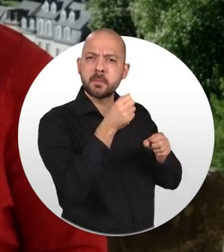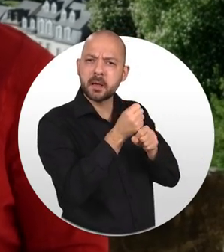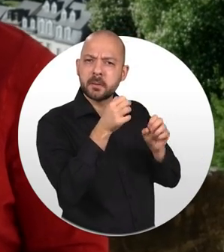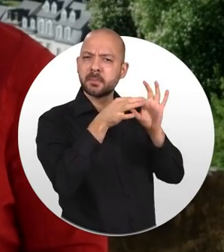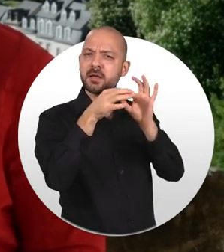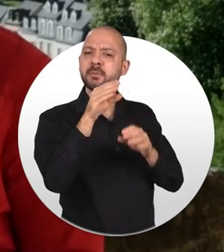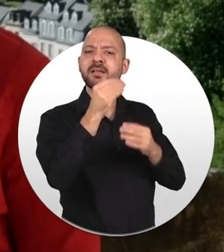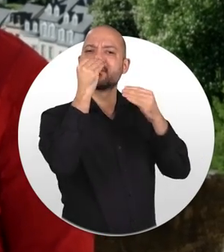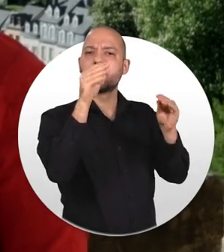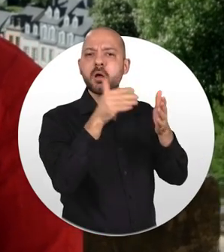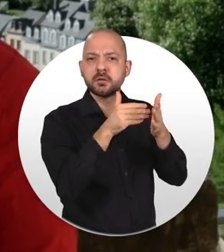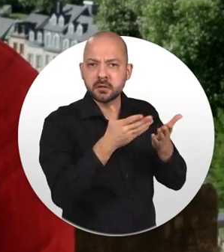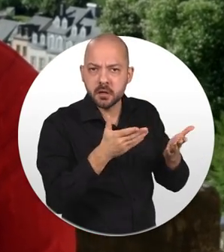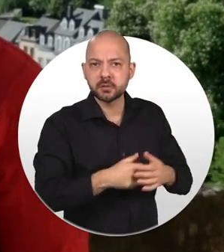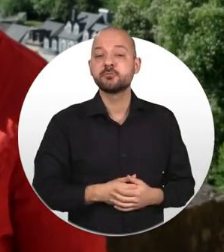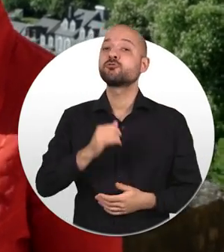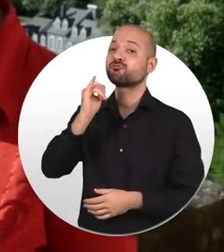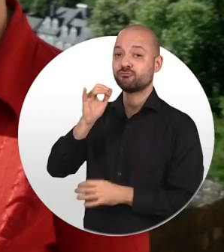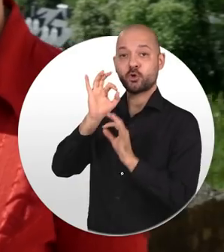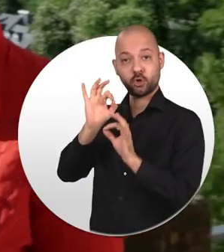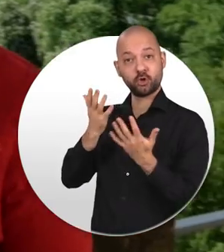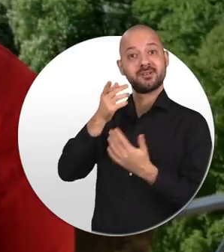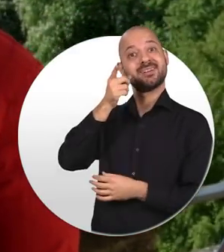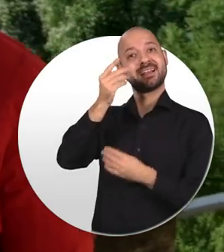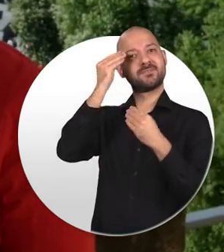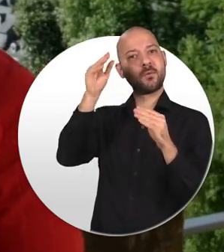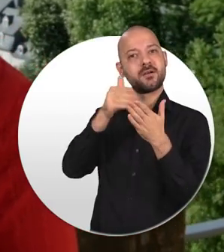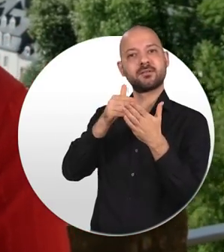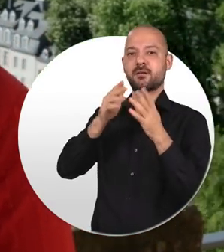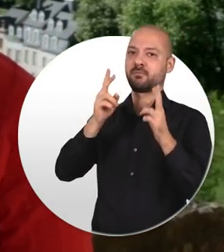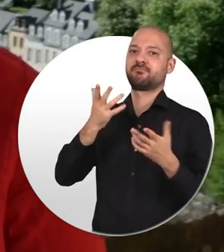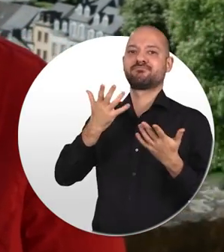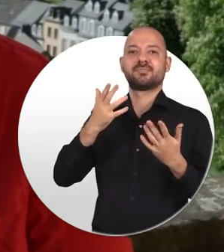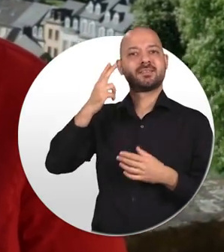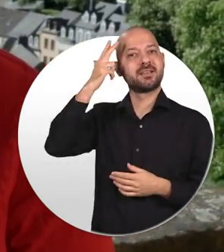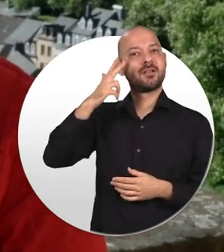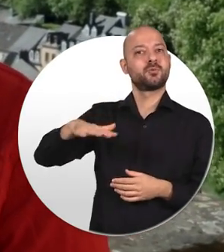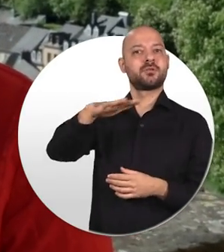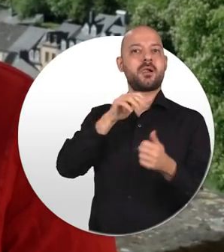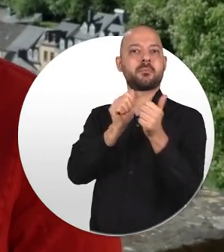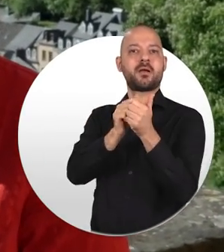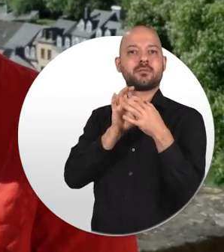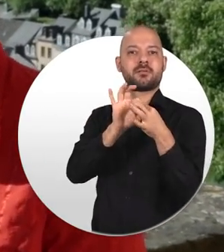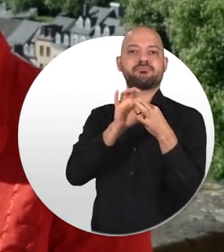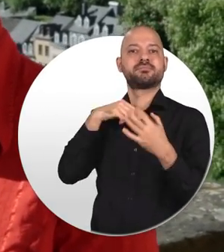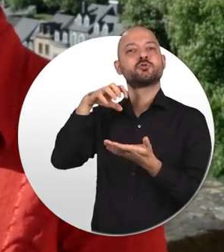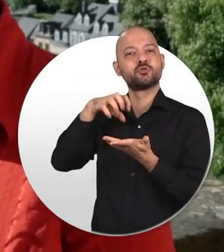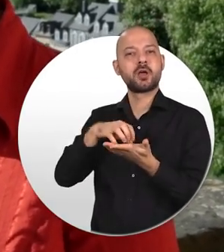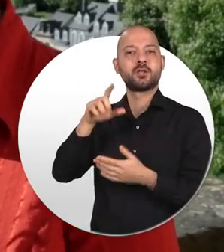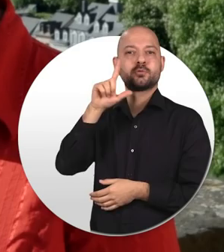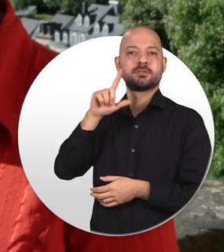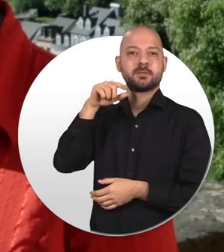aus? Gut, also wir sind der Info-Handicap als ja mehr den nationalen Partner, wir sind Stadt